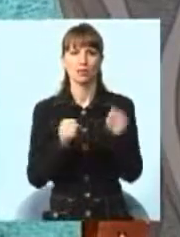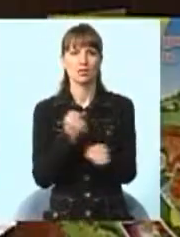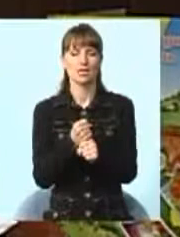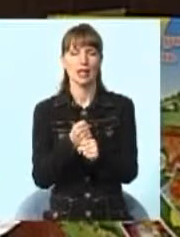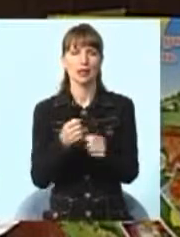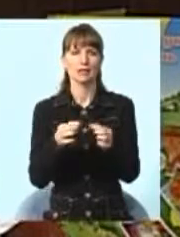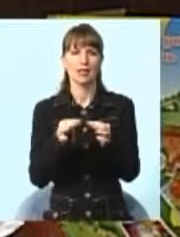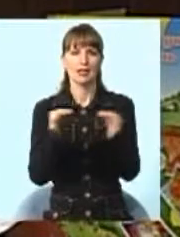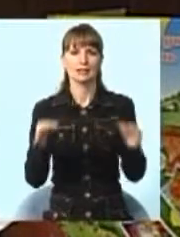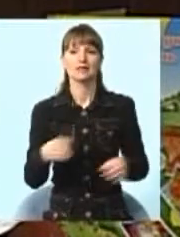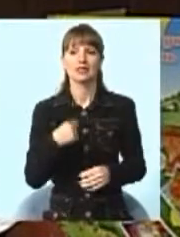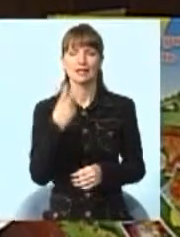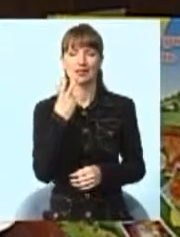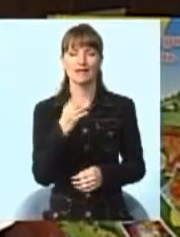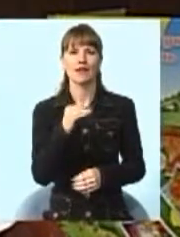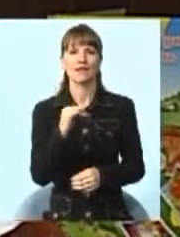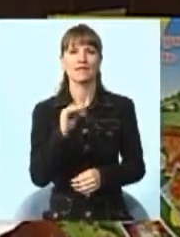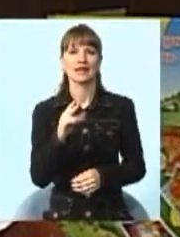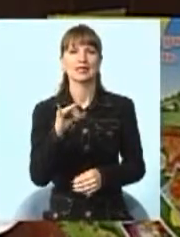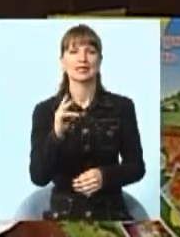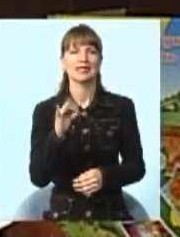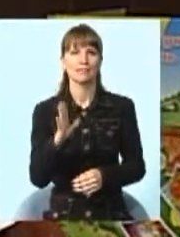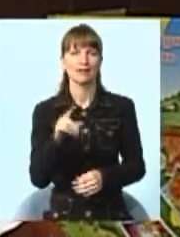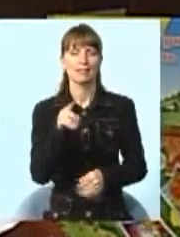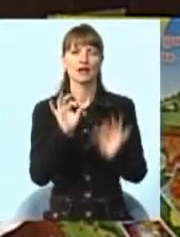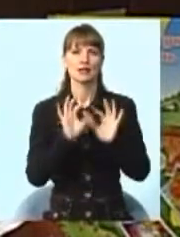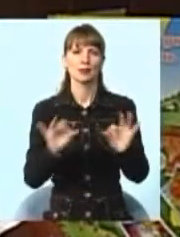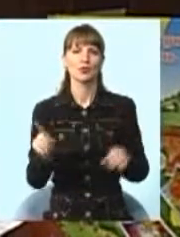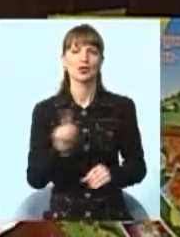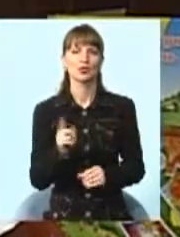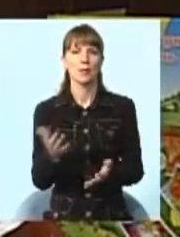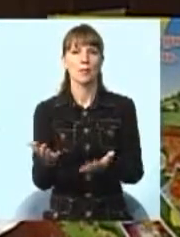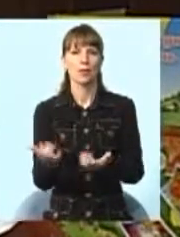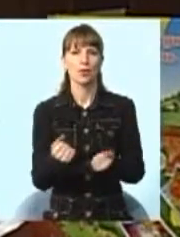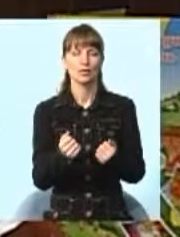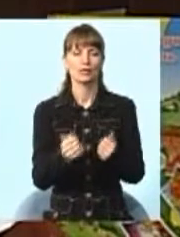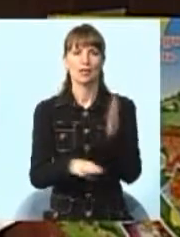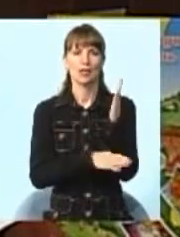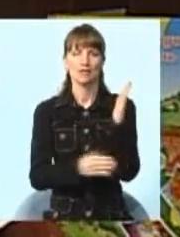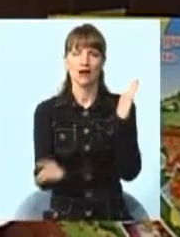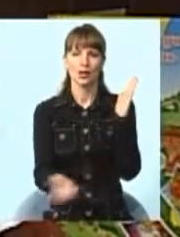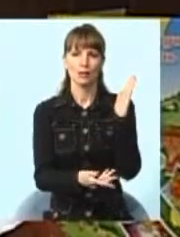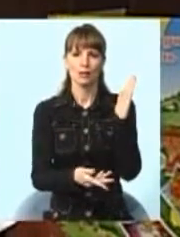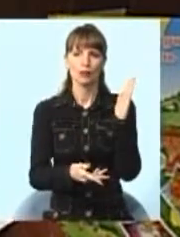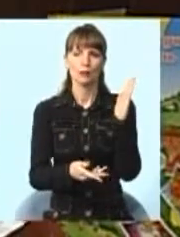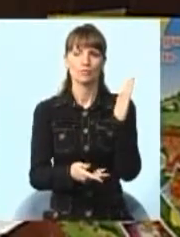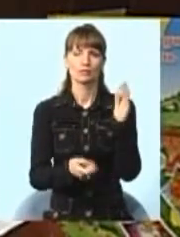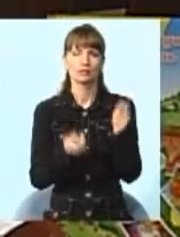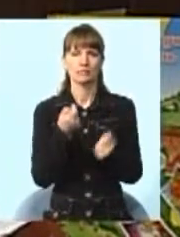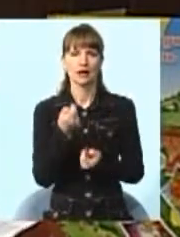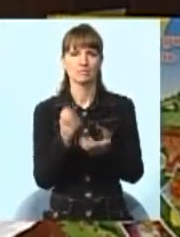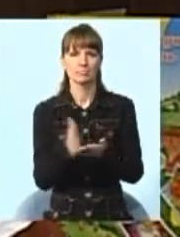листочок паперу? Я дивилася фіксиків. І там розповідали, що беруть дерева, вирубують їх,